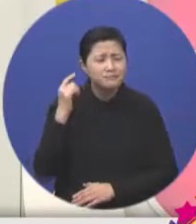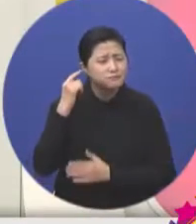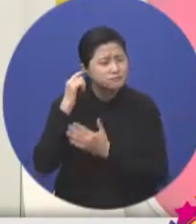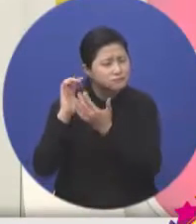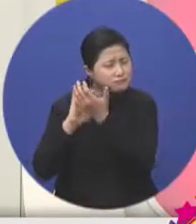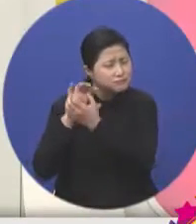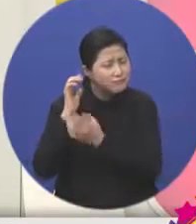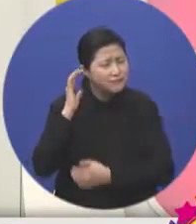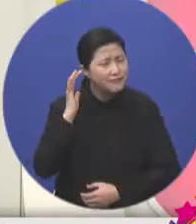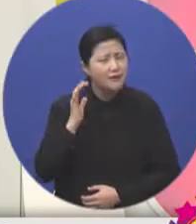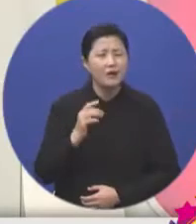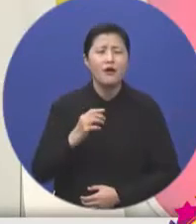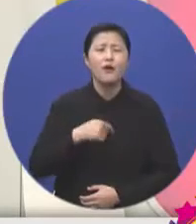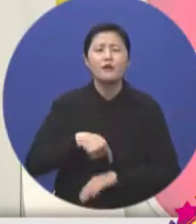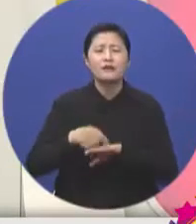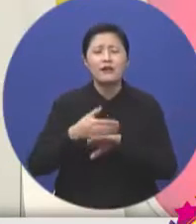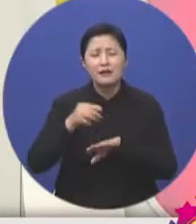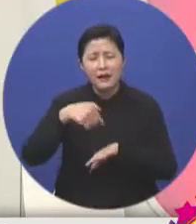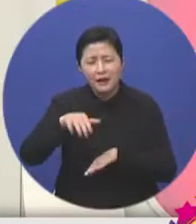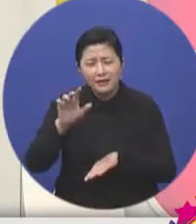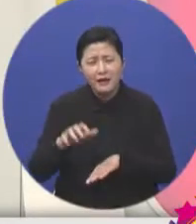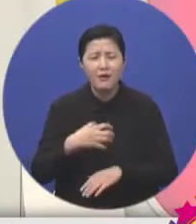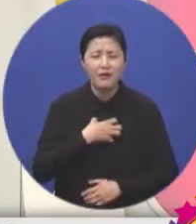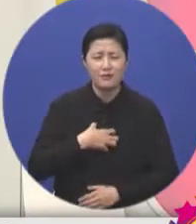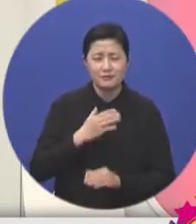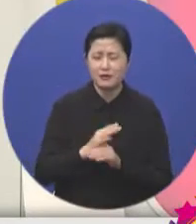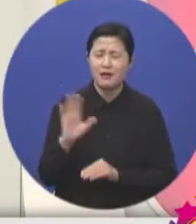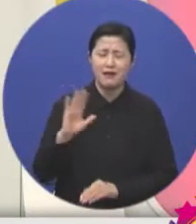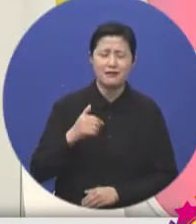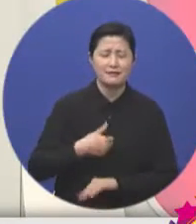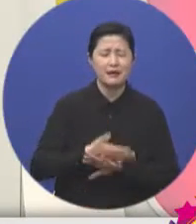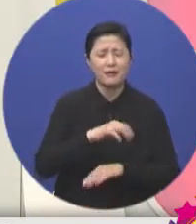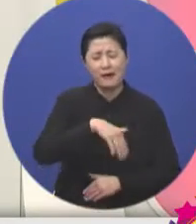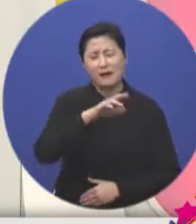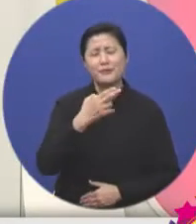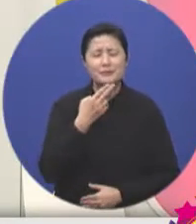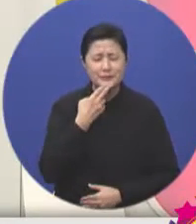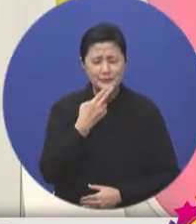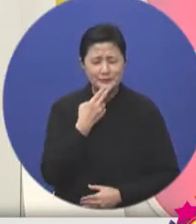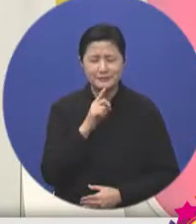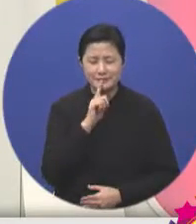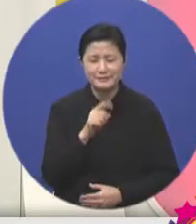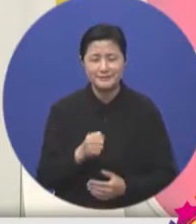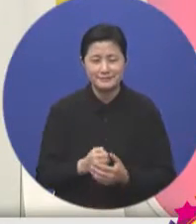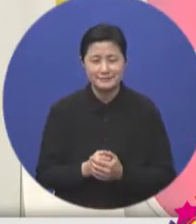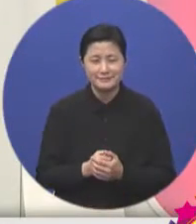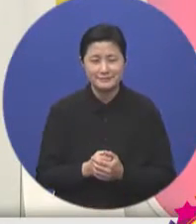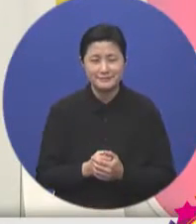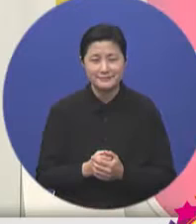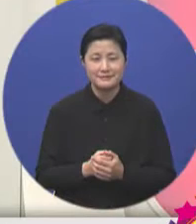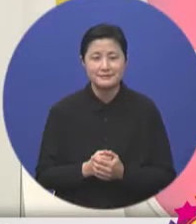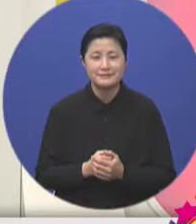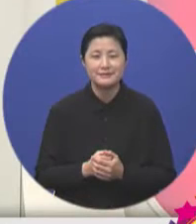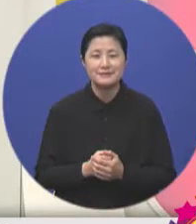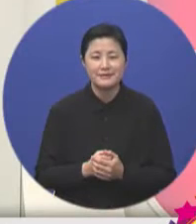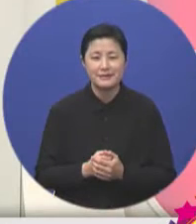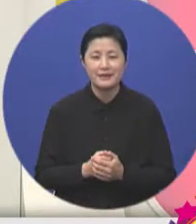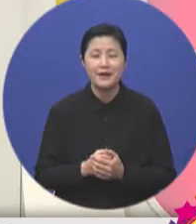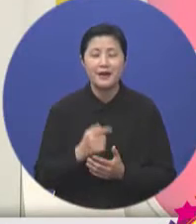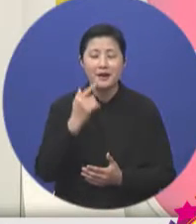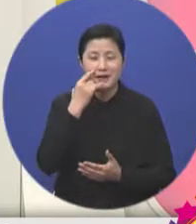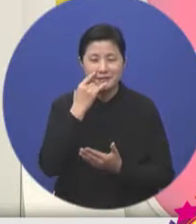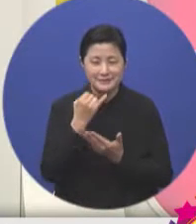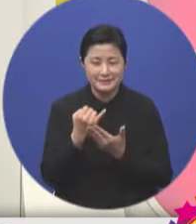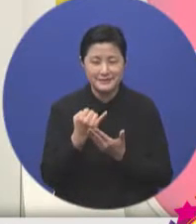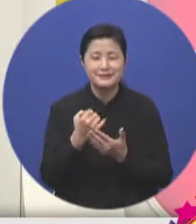어디 가셨나 걱정했어요. 안 갔어요. 안 가셨어요? 애교가 굉장히 많으시다, 우리